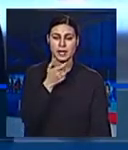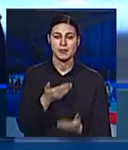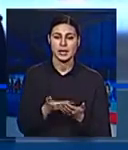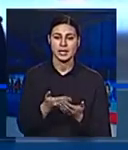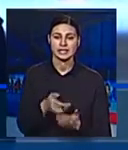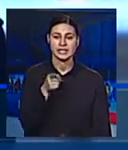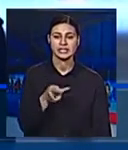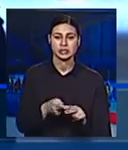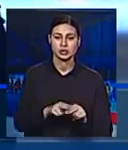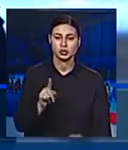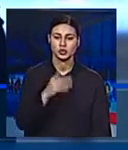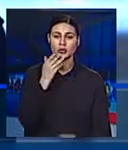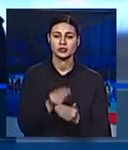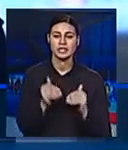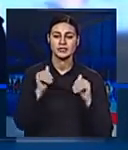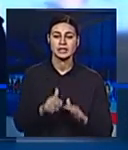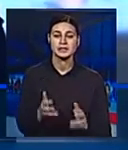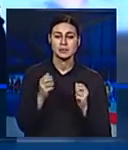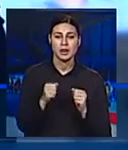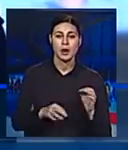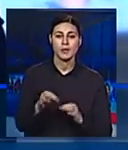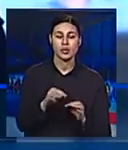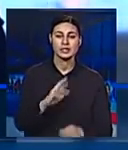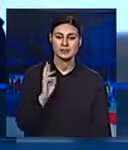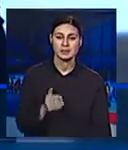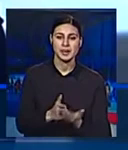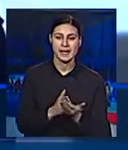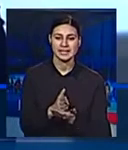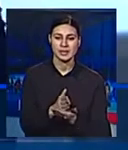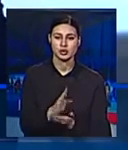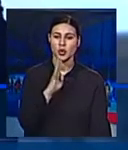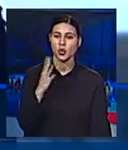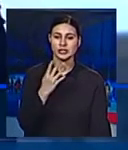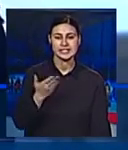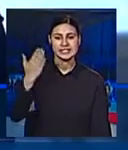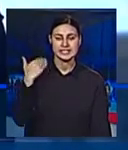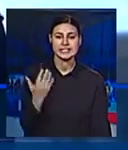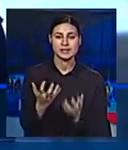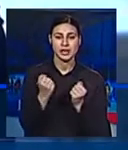მაგალითად, ის რომ ჩვენ გადაწყვეტილების მიღება პროექტებთან და მიმართებაში 4 წლის წინ